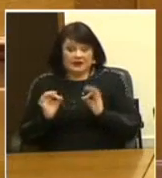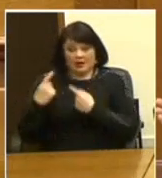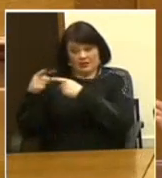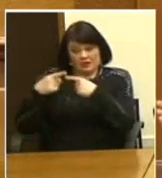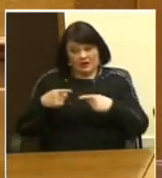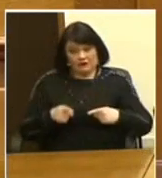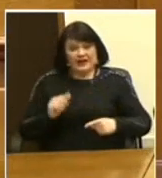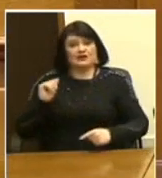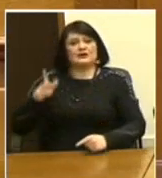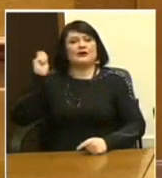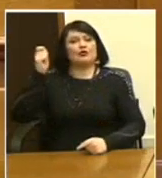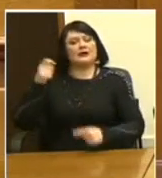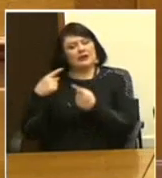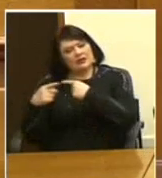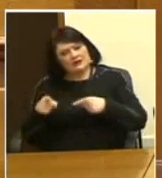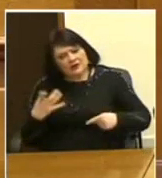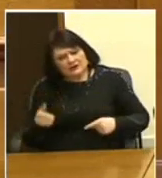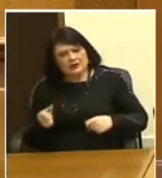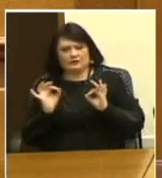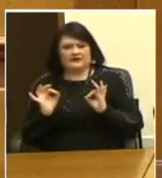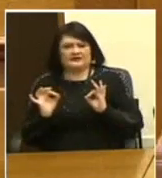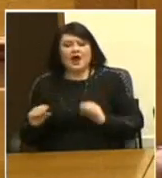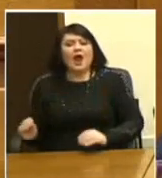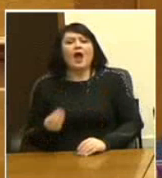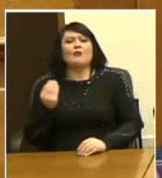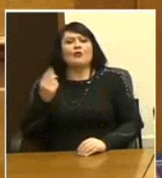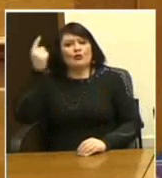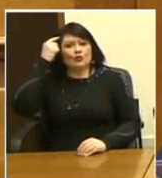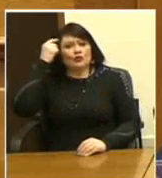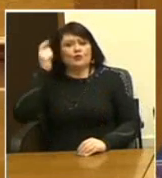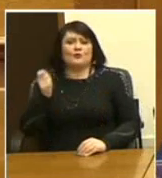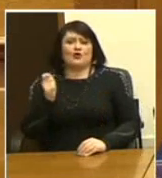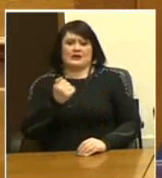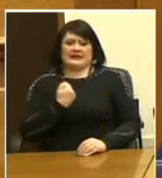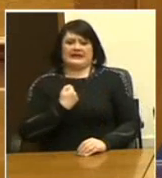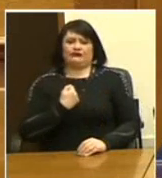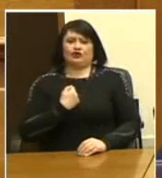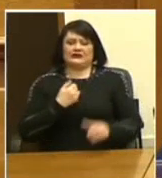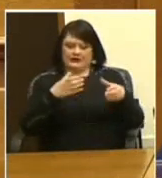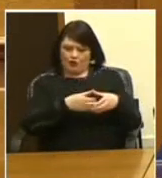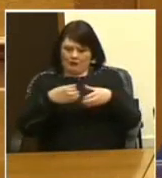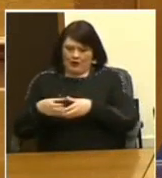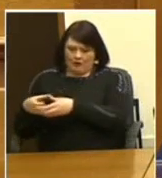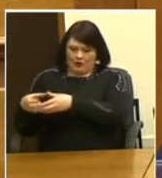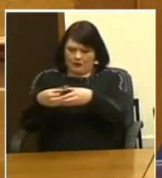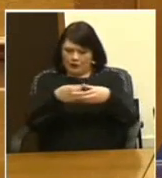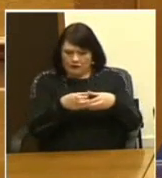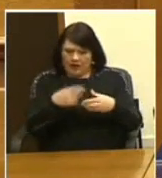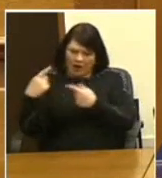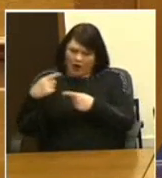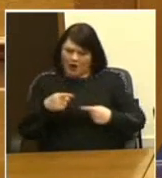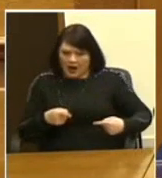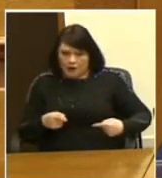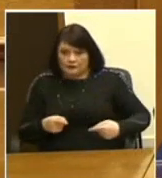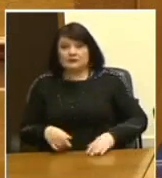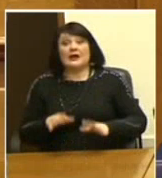εξωτερικής πολιτικής που προκύπτουν από την ιδεολογική και πολιτική ταυτότητα της κάθε παράταξης. Όμως